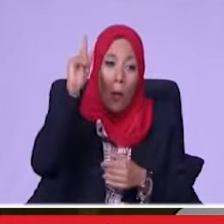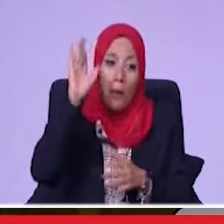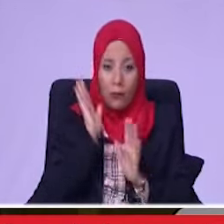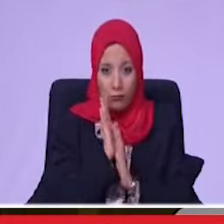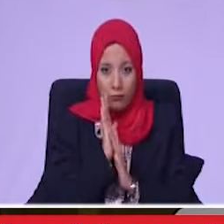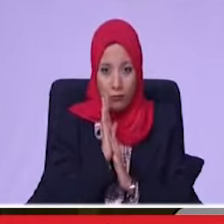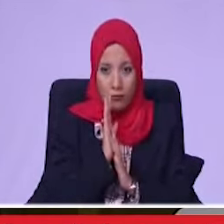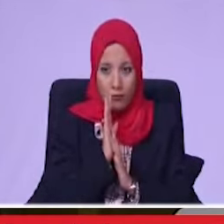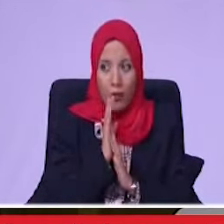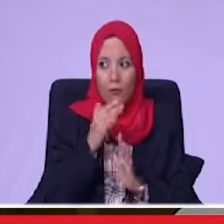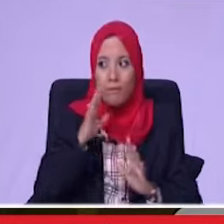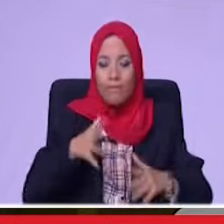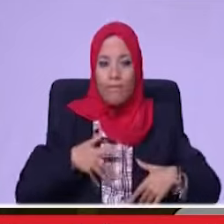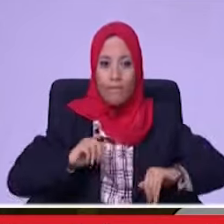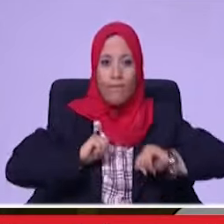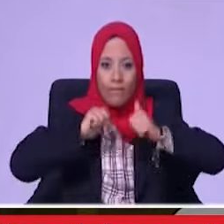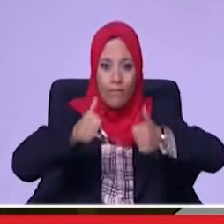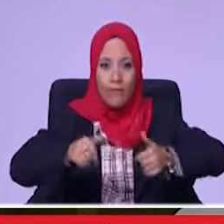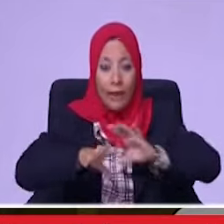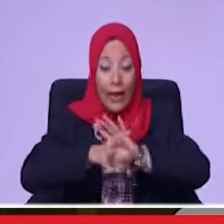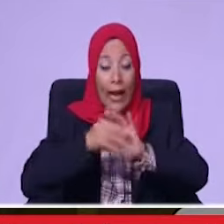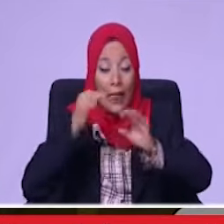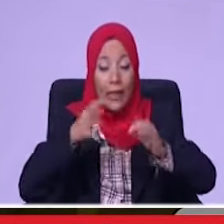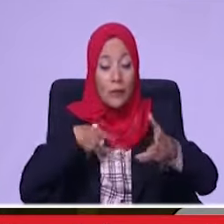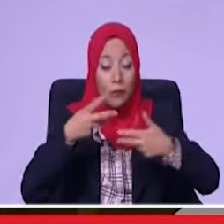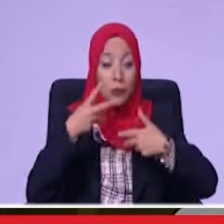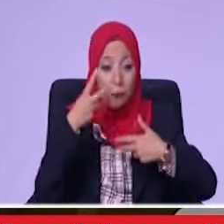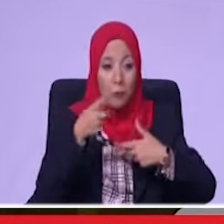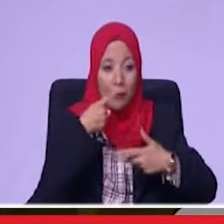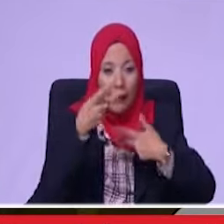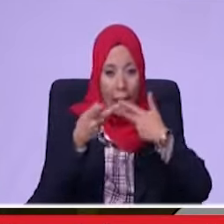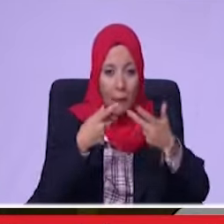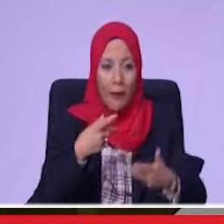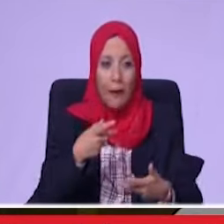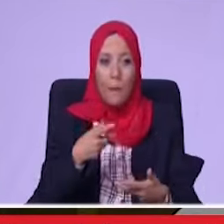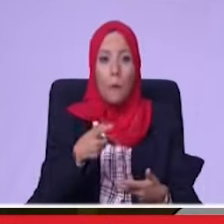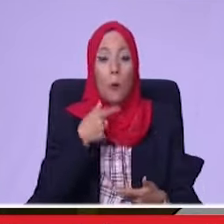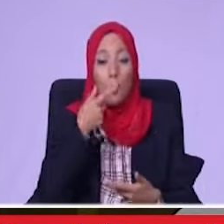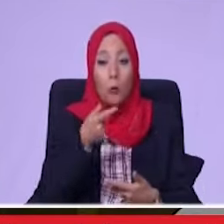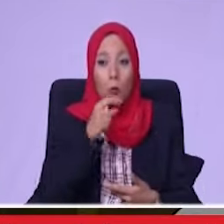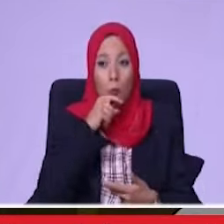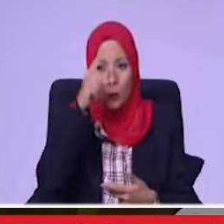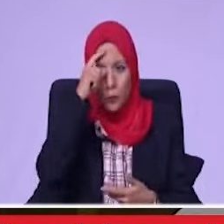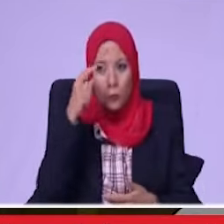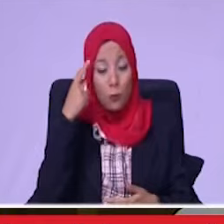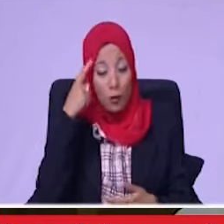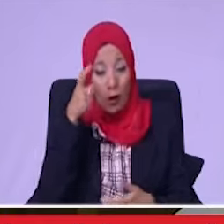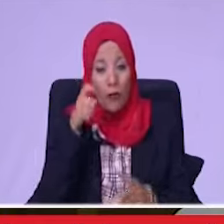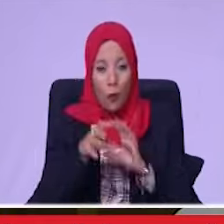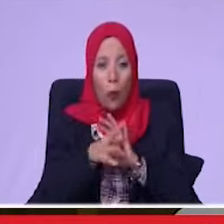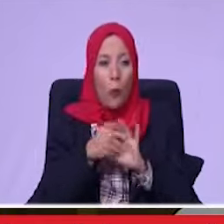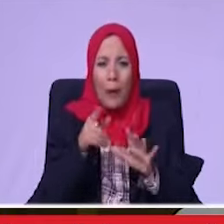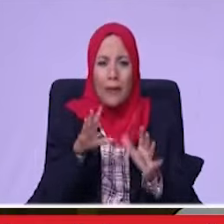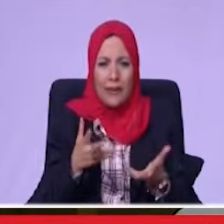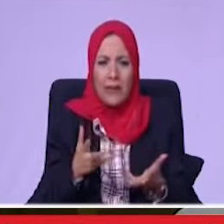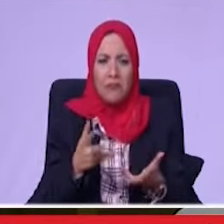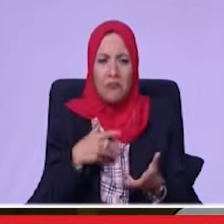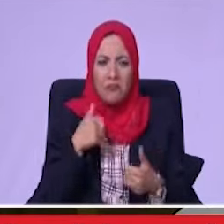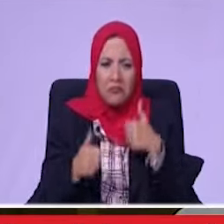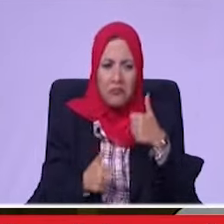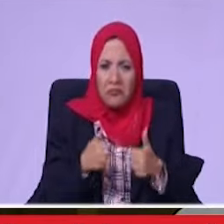خاصة كان لازم نقابله ولازم نلتقي به ونعرف هذه الإمكانيات الخاصة